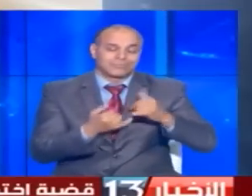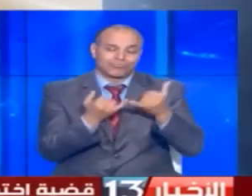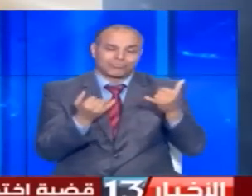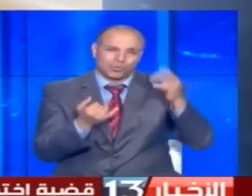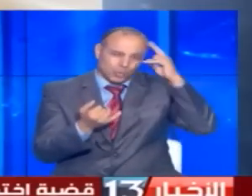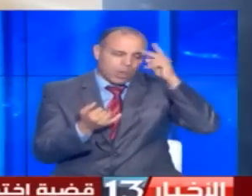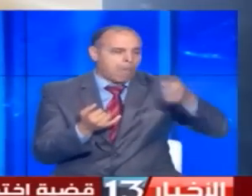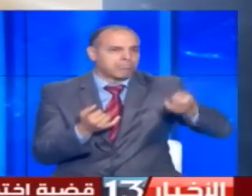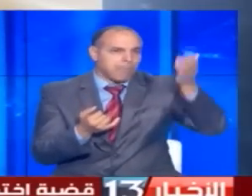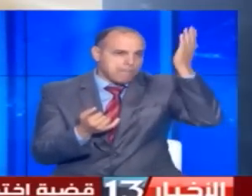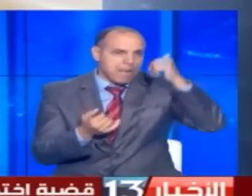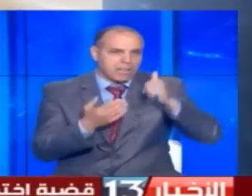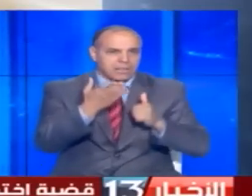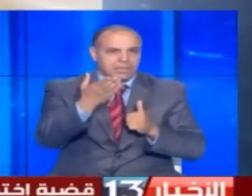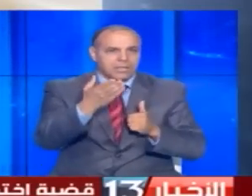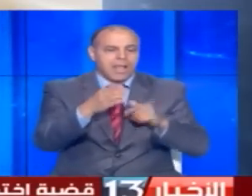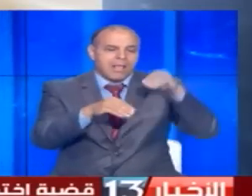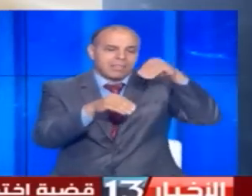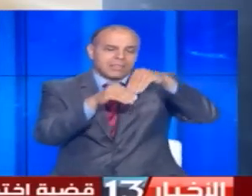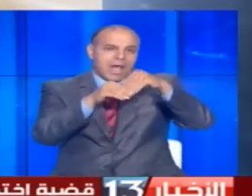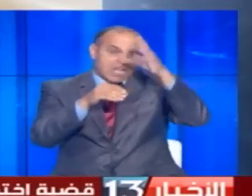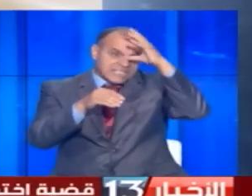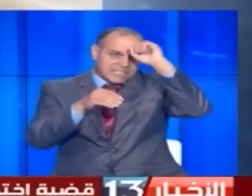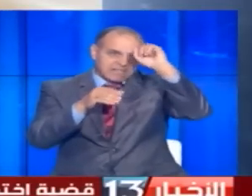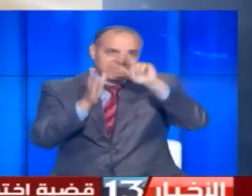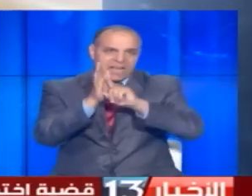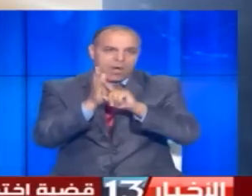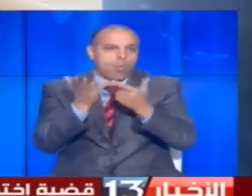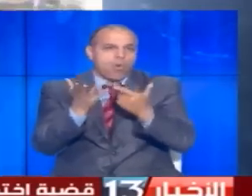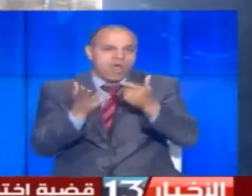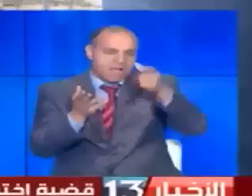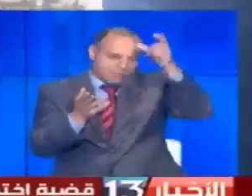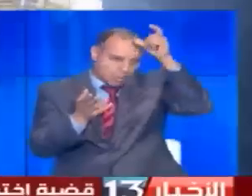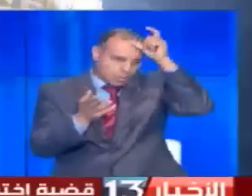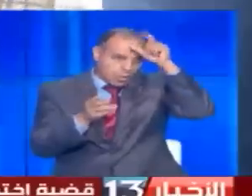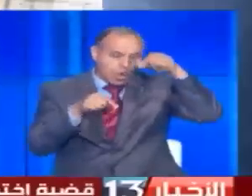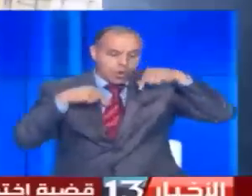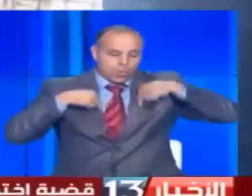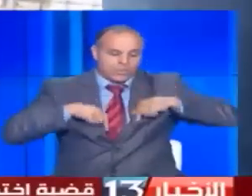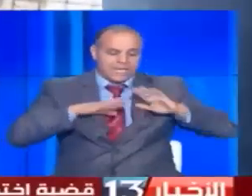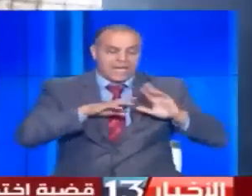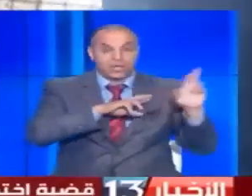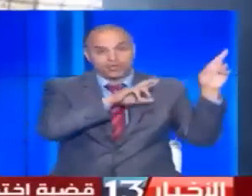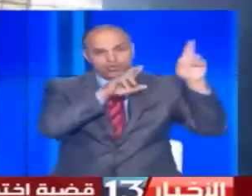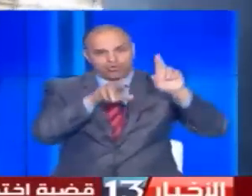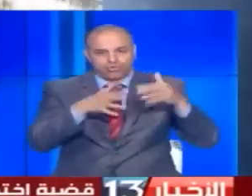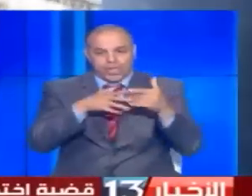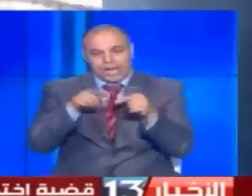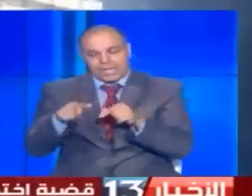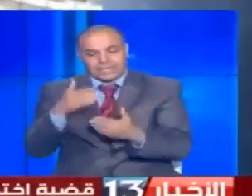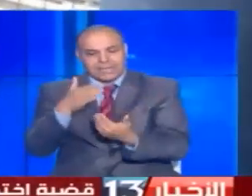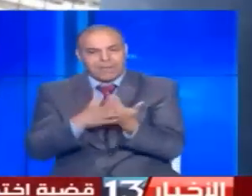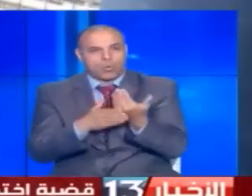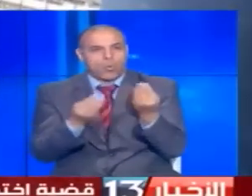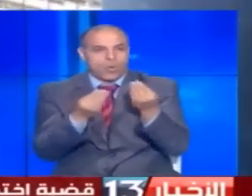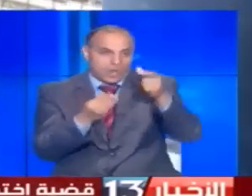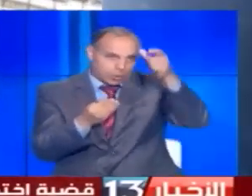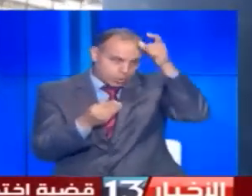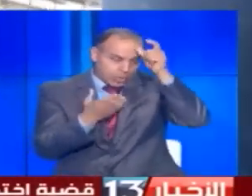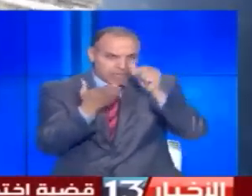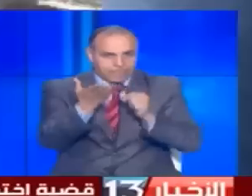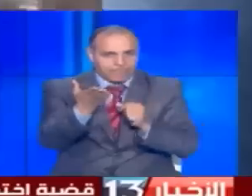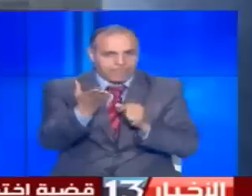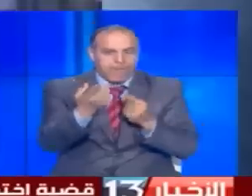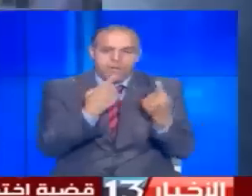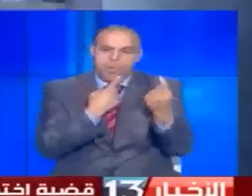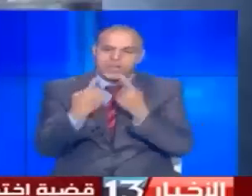السعودي جمال الخاشقجي داخل قنصلية بلاده في اسطنبول، وصل وزير الخارجية الأمريكي مايك بومبيو صباح اليوم إلى تركيا